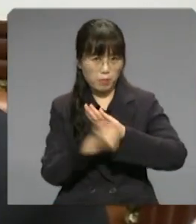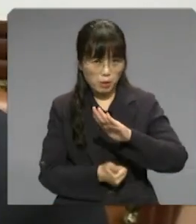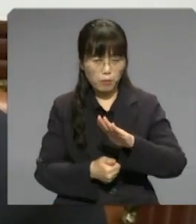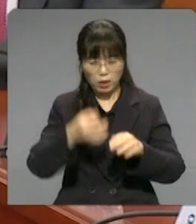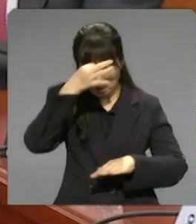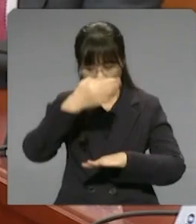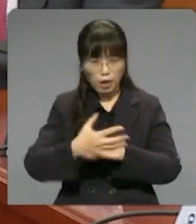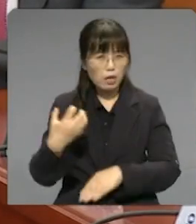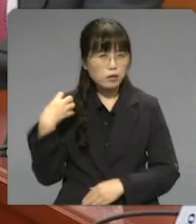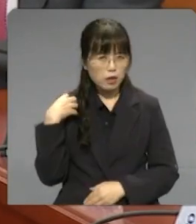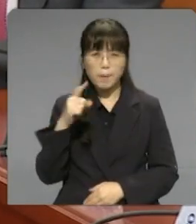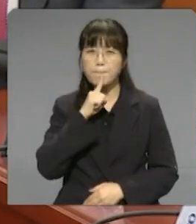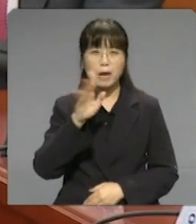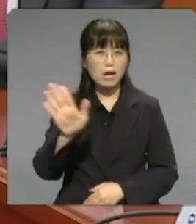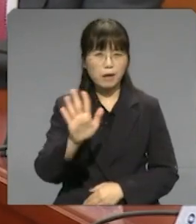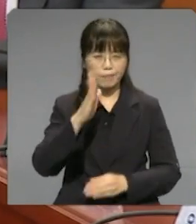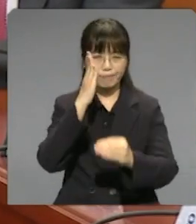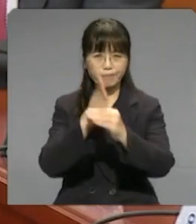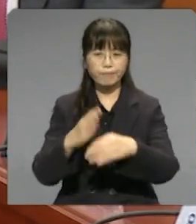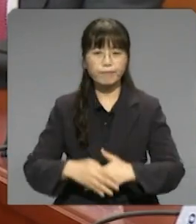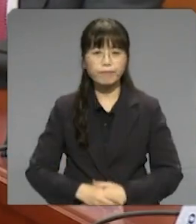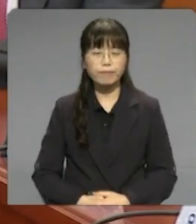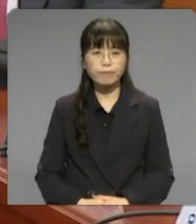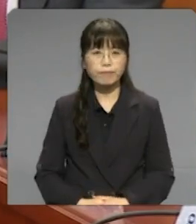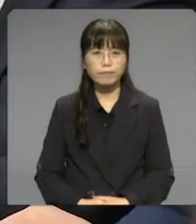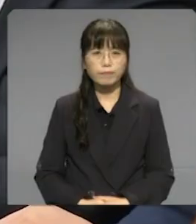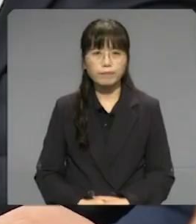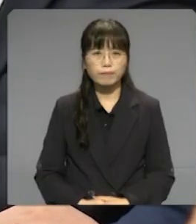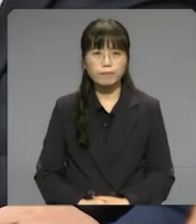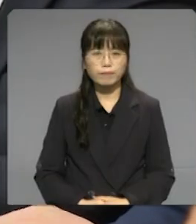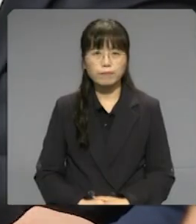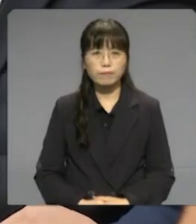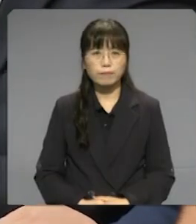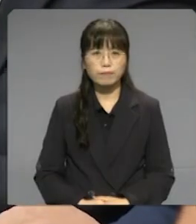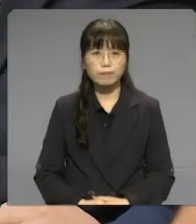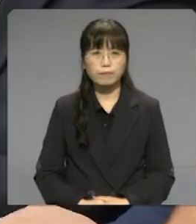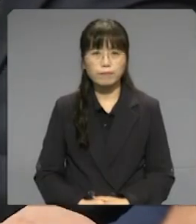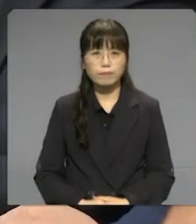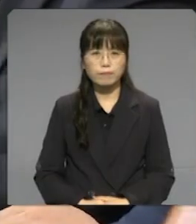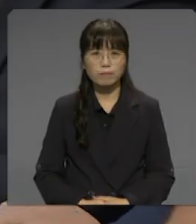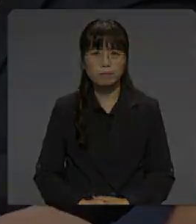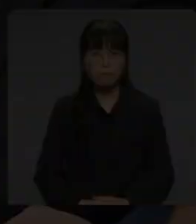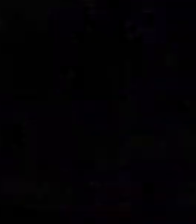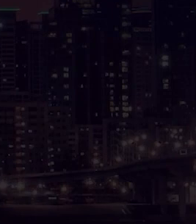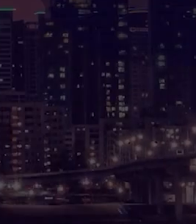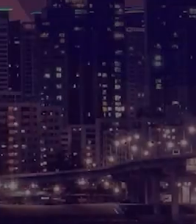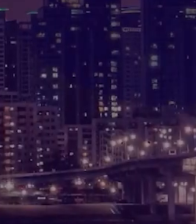사과와 책임은 언급하지 않고 있습니다. OBS 뉴스 유은총입니다.